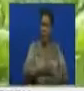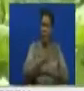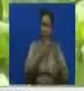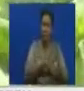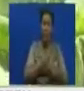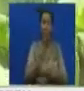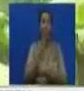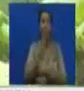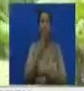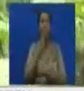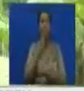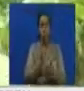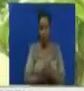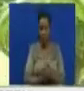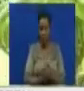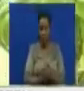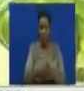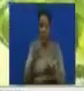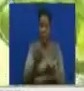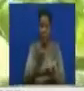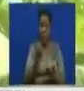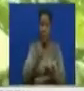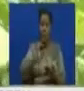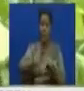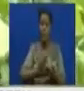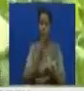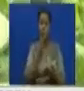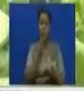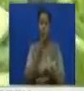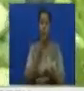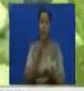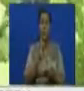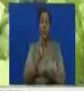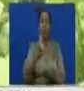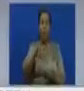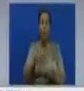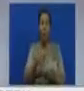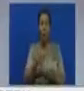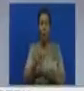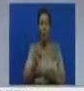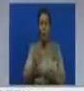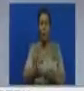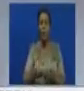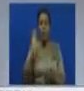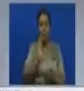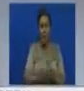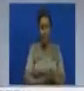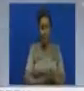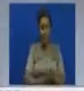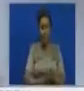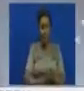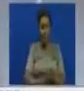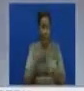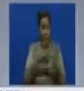ambacho huingizia zaidi ya shilingi bilioni 3 kwa kila msimu ndani ya halmashauri hiyo. Hadi sasa kijiji